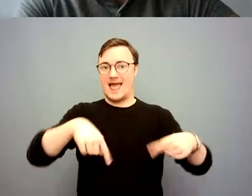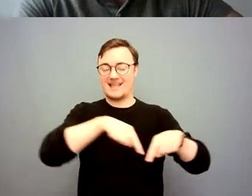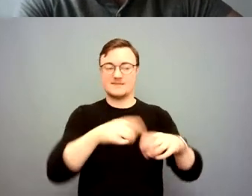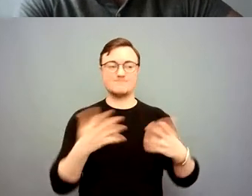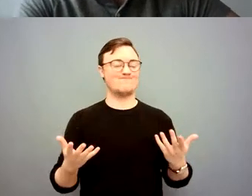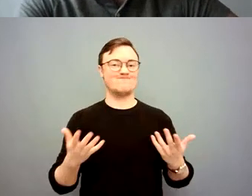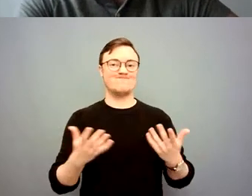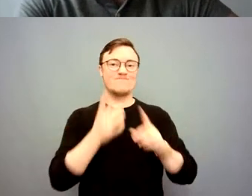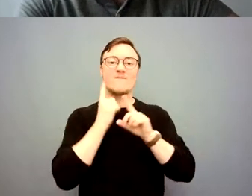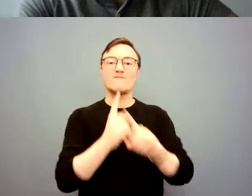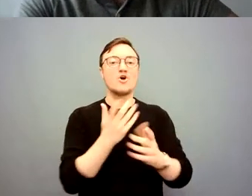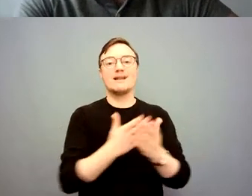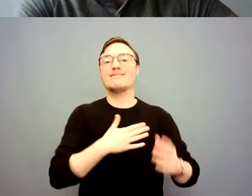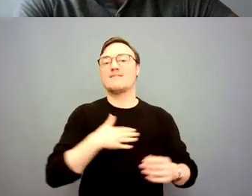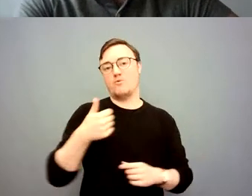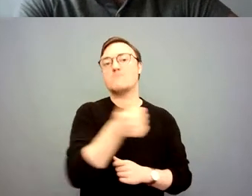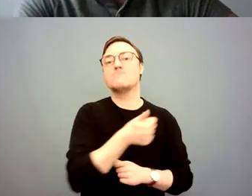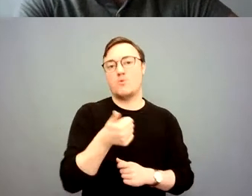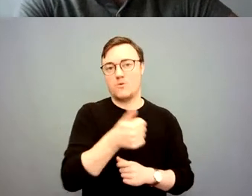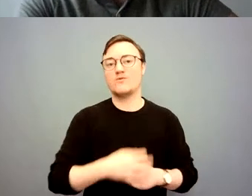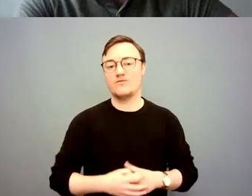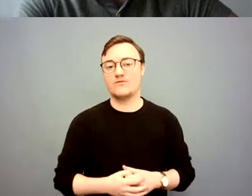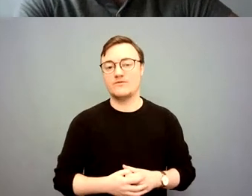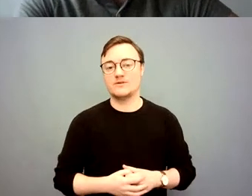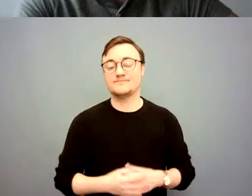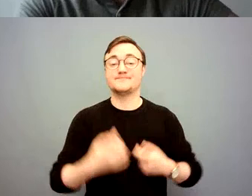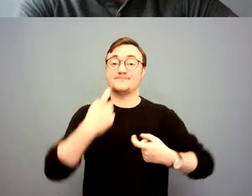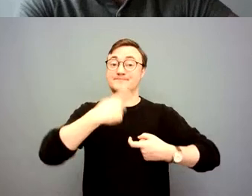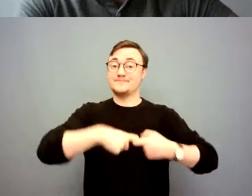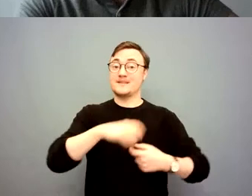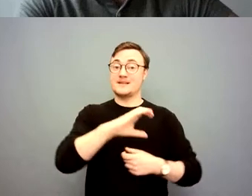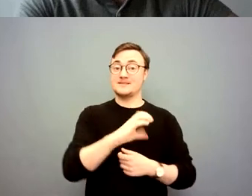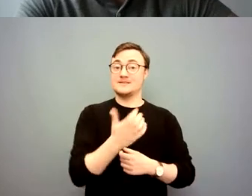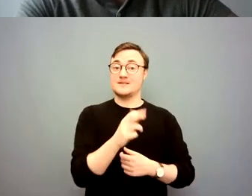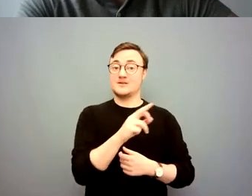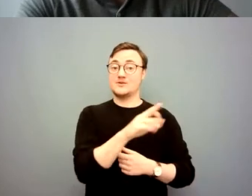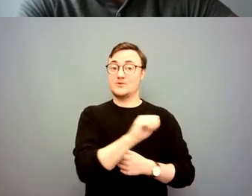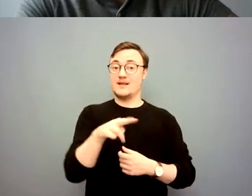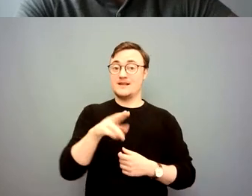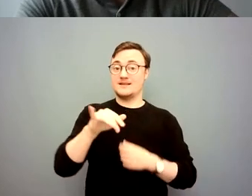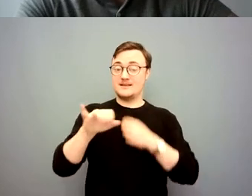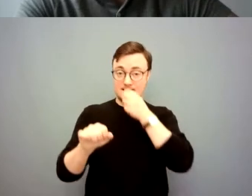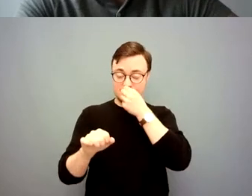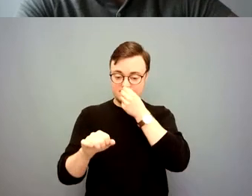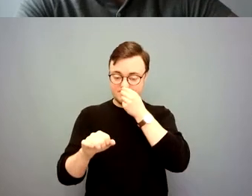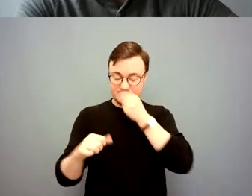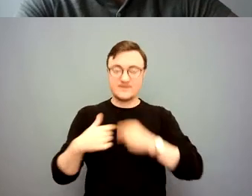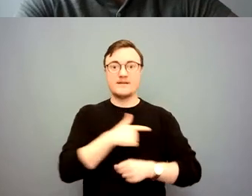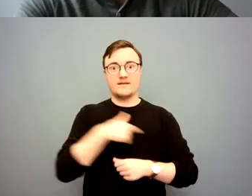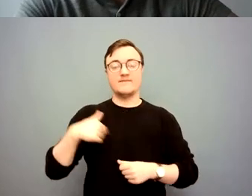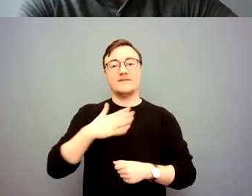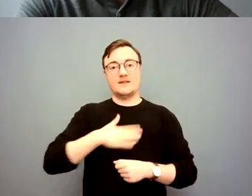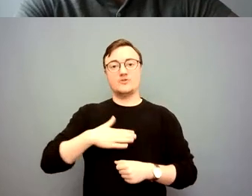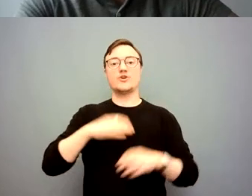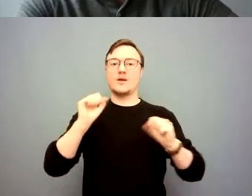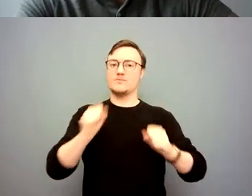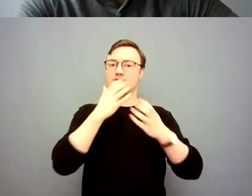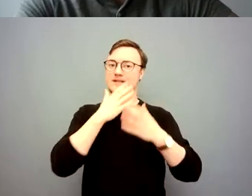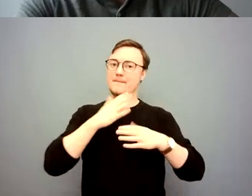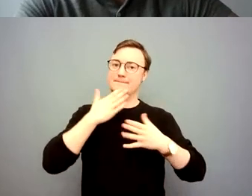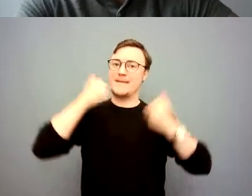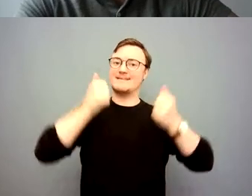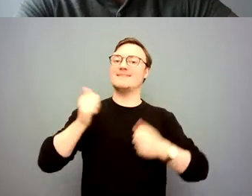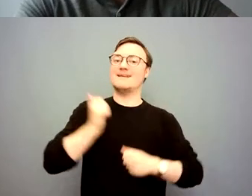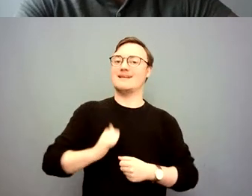behoven finns. När det kommer till screening så är det så att vi ser ju att det behövs sänkta trösklar. För det är